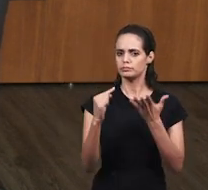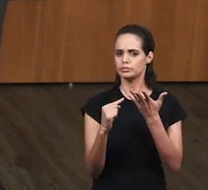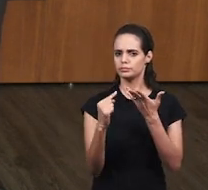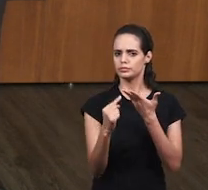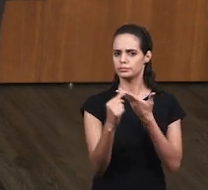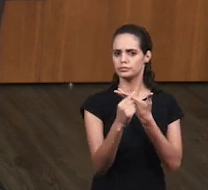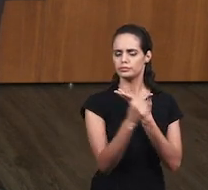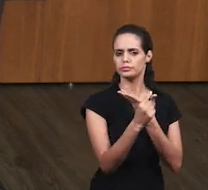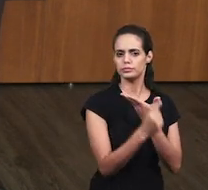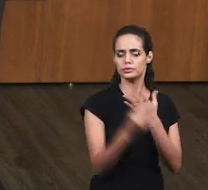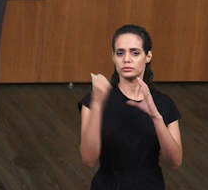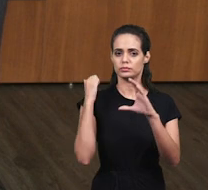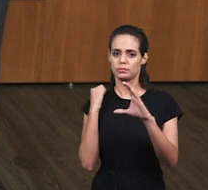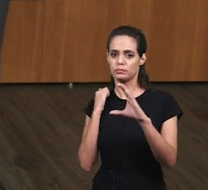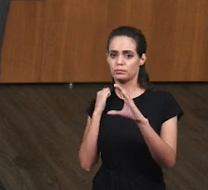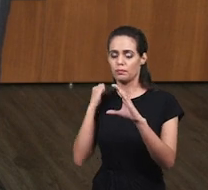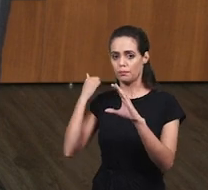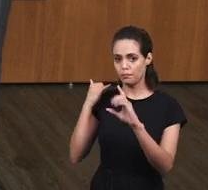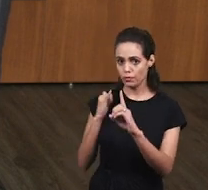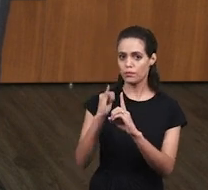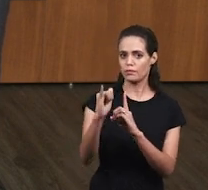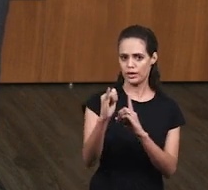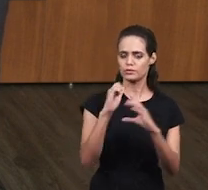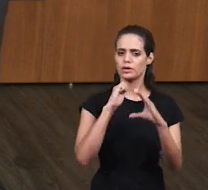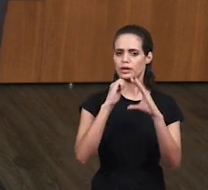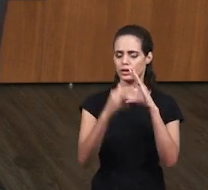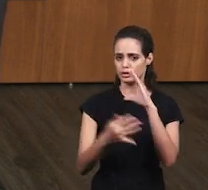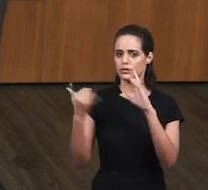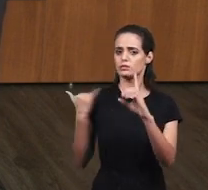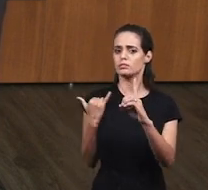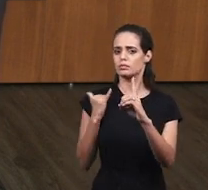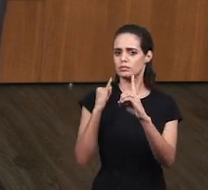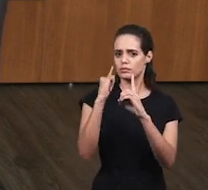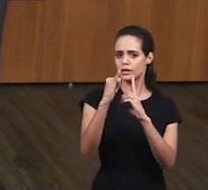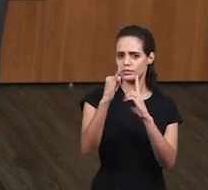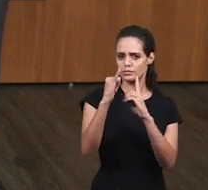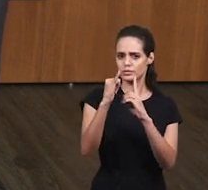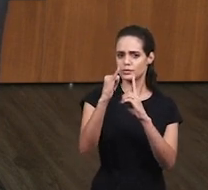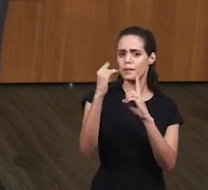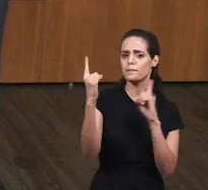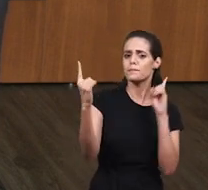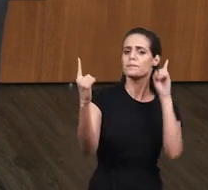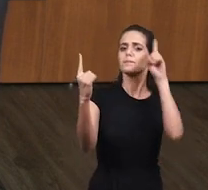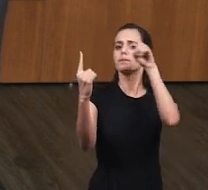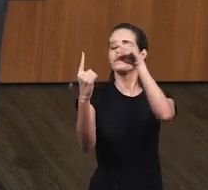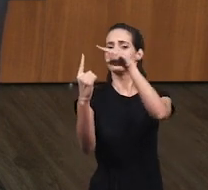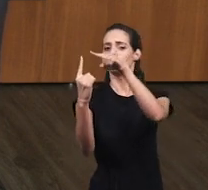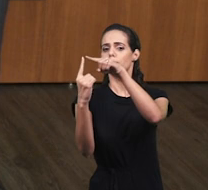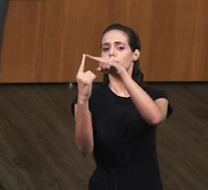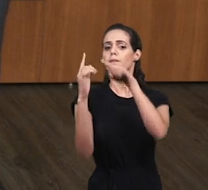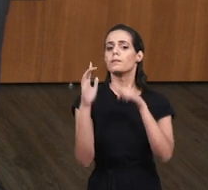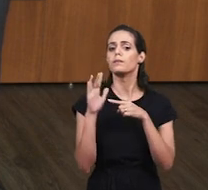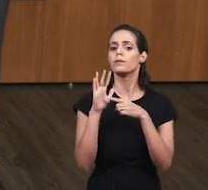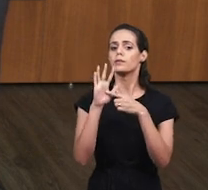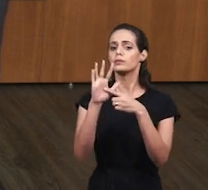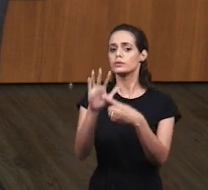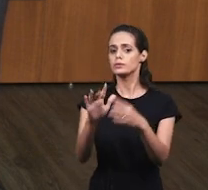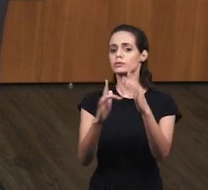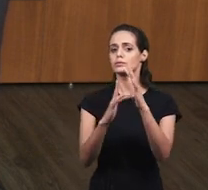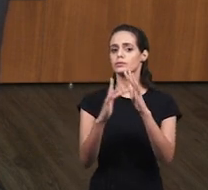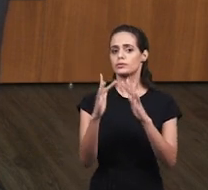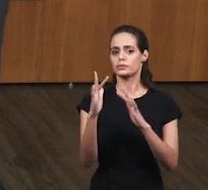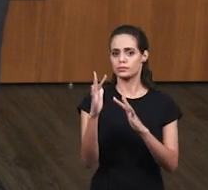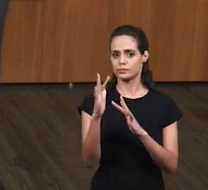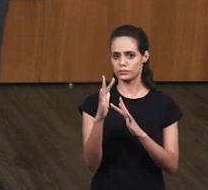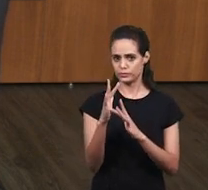David préfigurent le Seigneur Jésus commencent déjà dans son choix fait par Dieu afin qu'il puisse régner